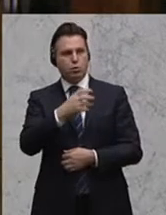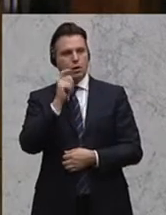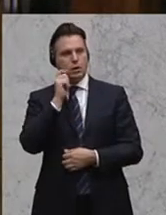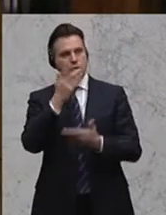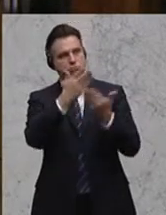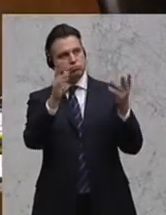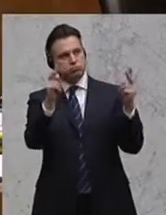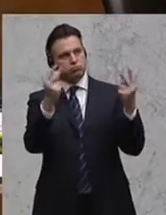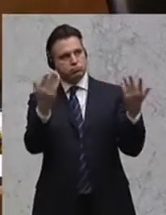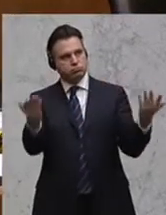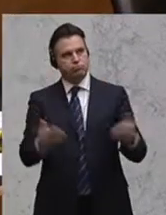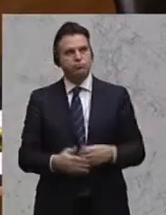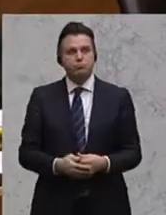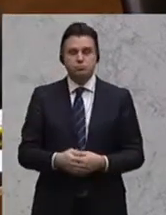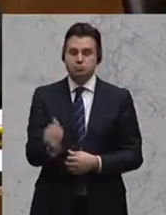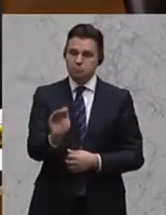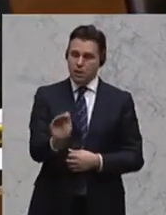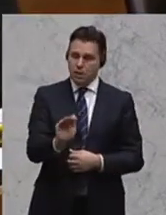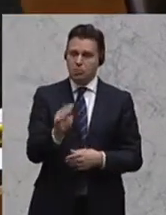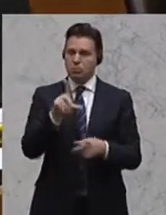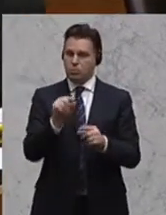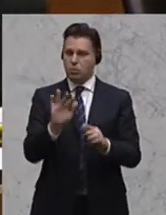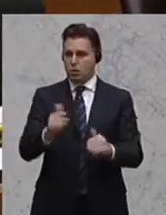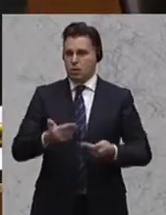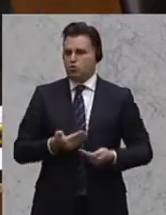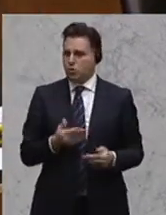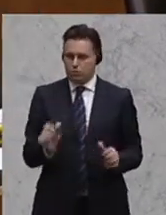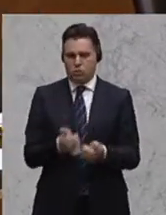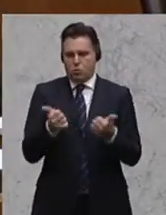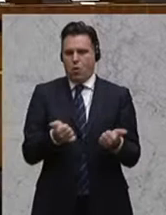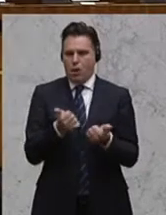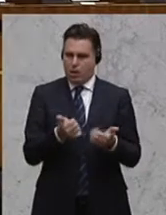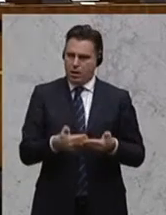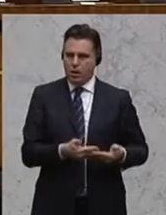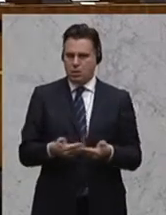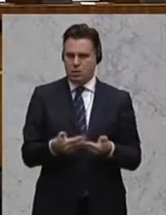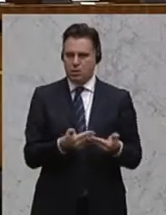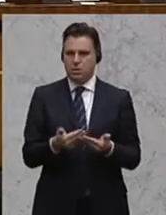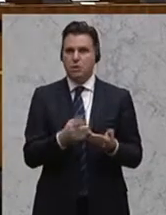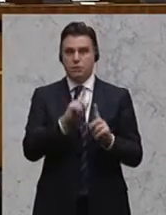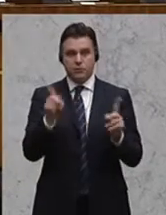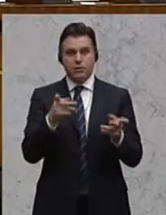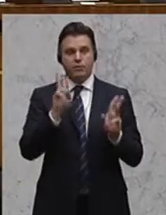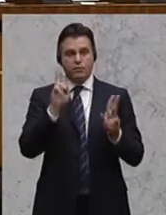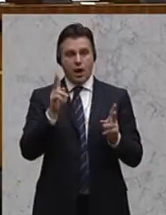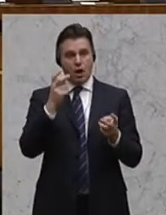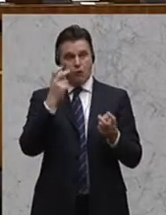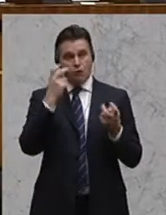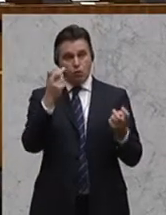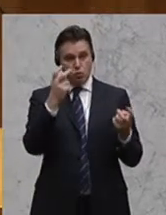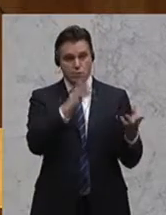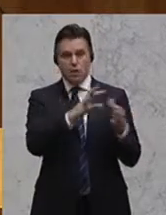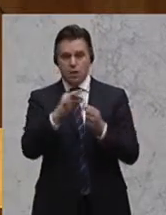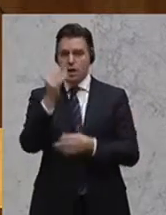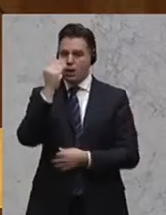und Mitbürger. Ein Kind ist ein Geschenk, etwas Wunderbares. Wer an Wunder glaubt, der glaubt an Kinder. Ich